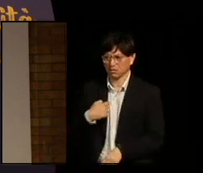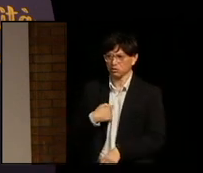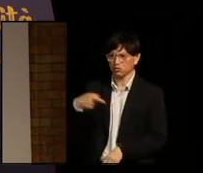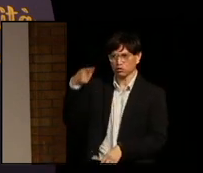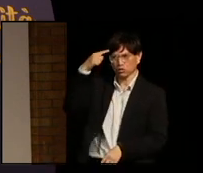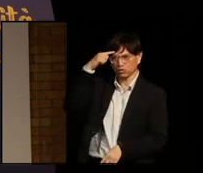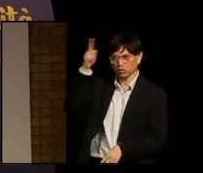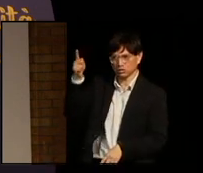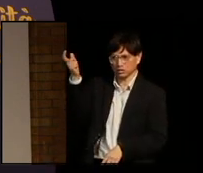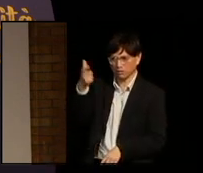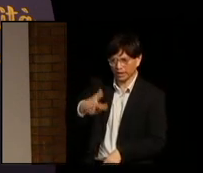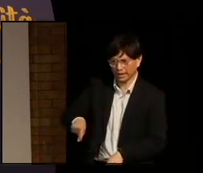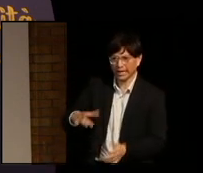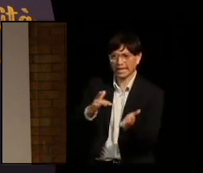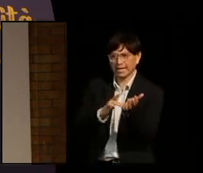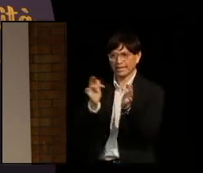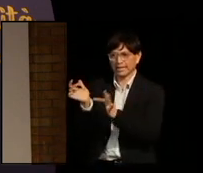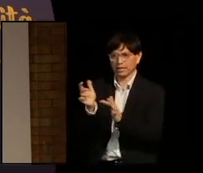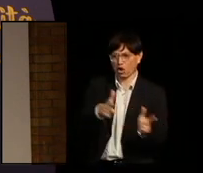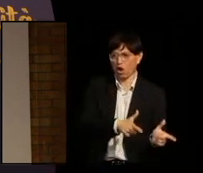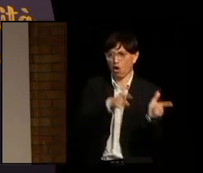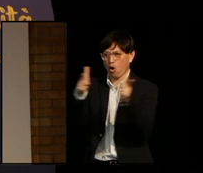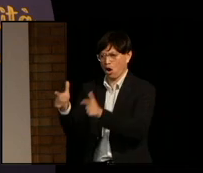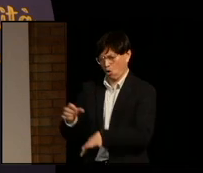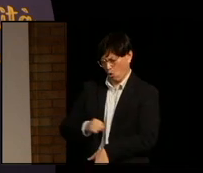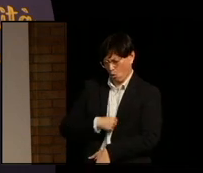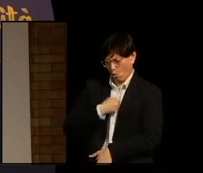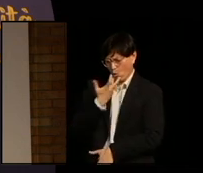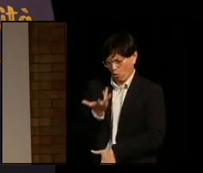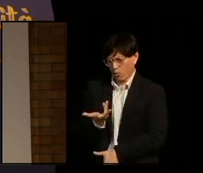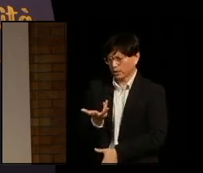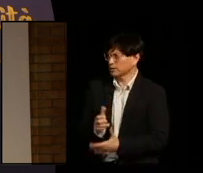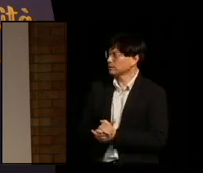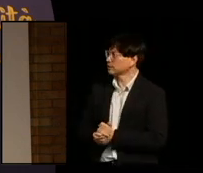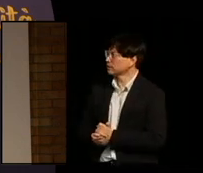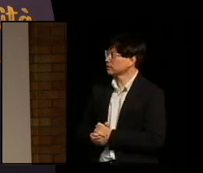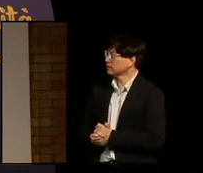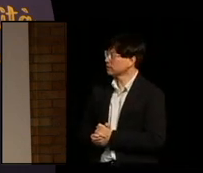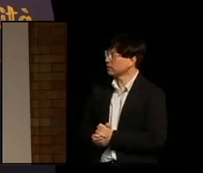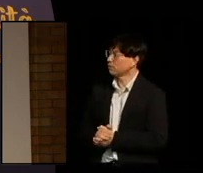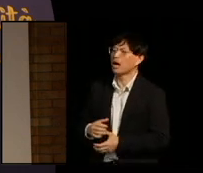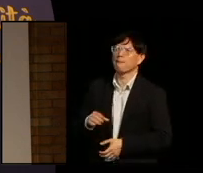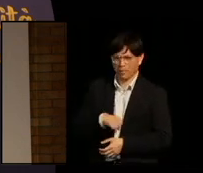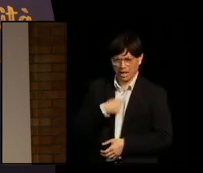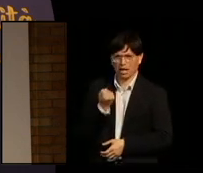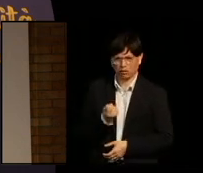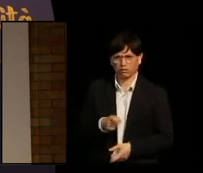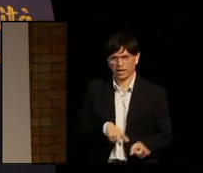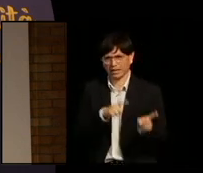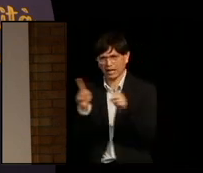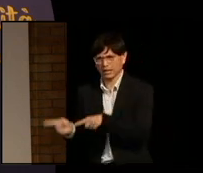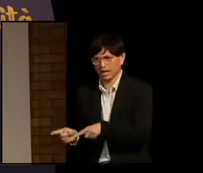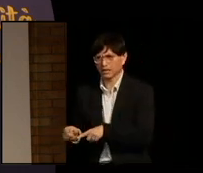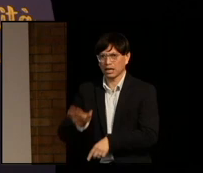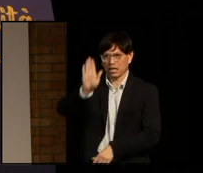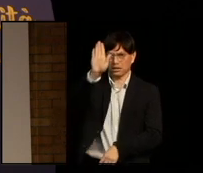perché Dio ha donato a loro quella sofferenza e non l'ha donata oggi a noi perché a noi Magari ne ha Donate altre E allora stare